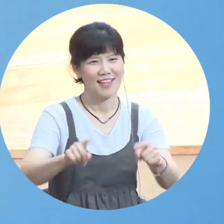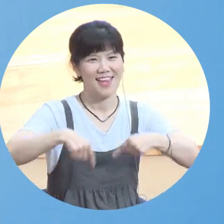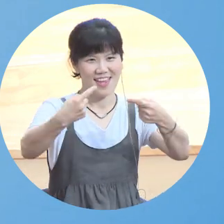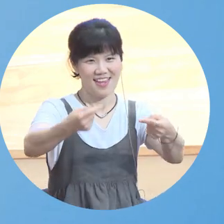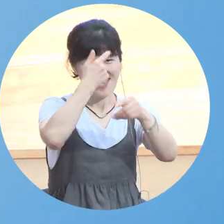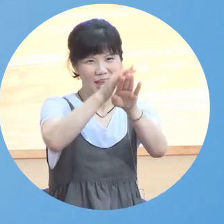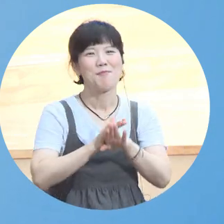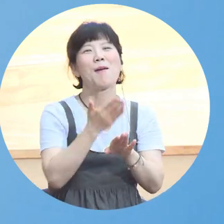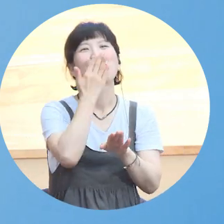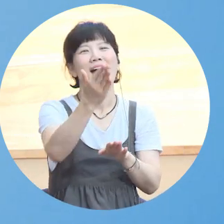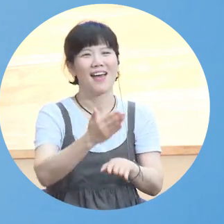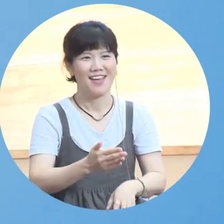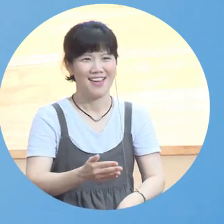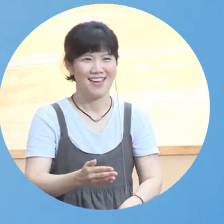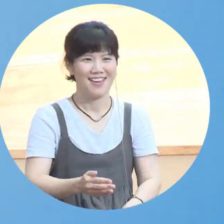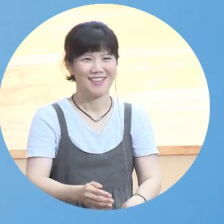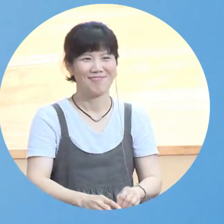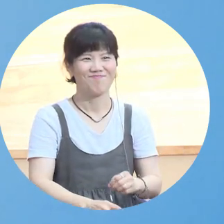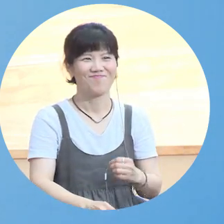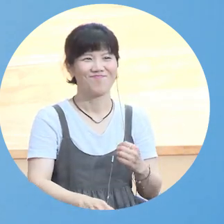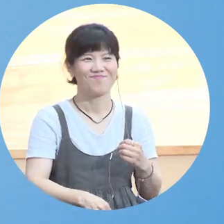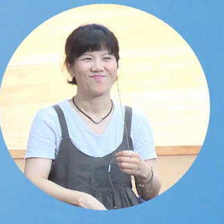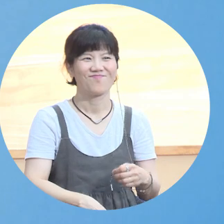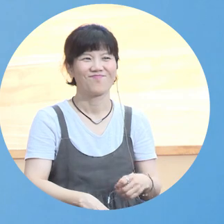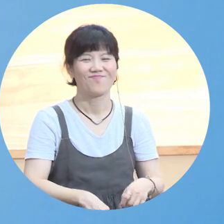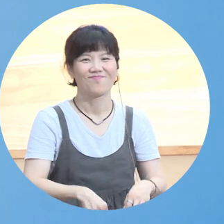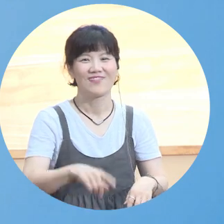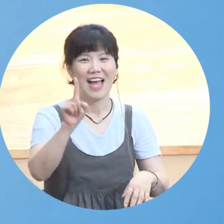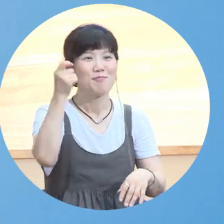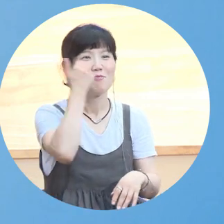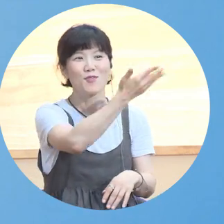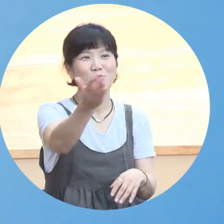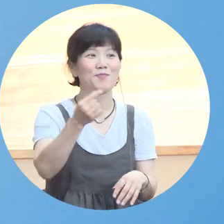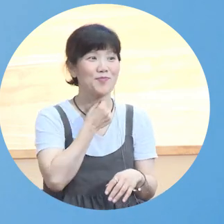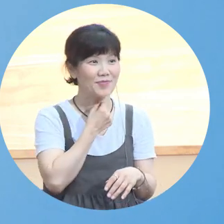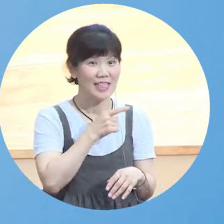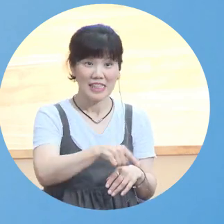옮겨서 자 물어보십시오 이게 우연일까요